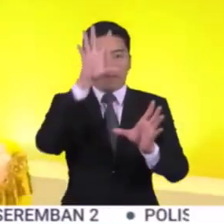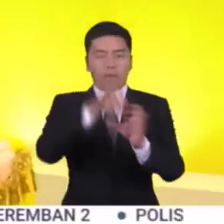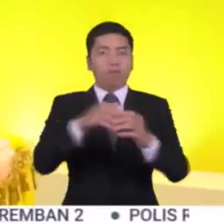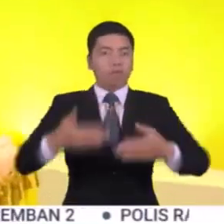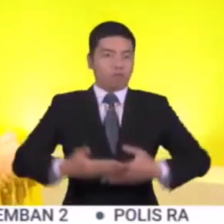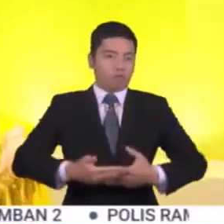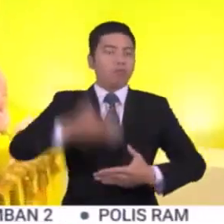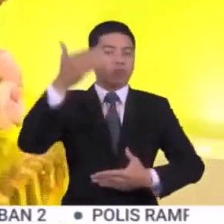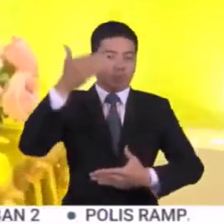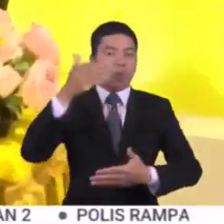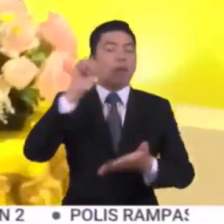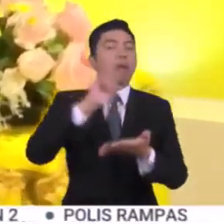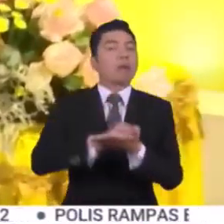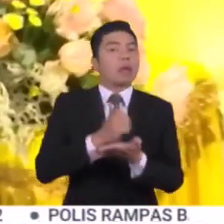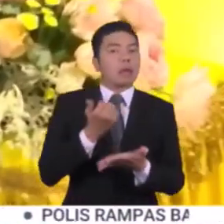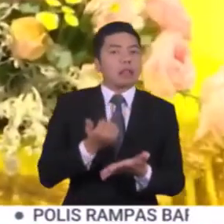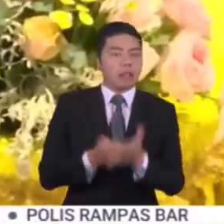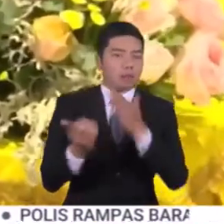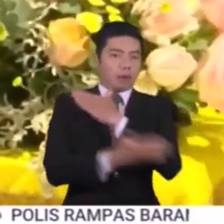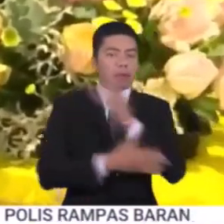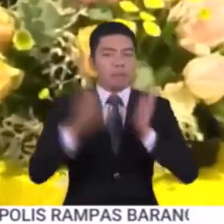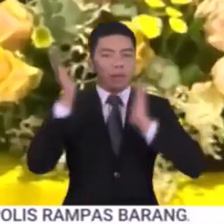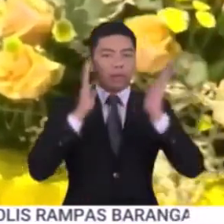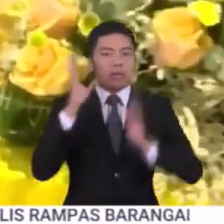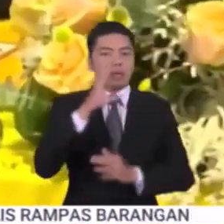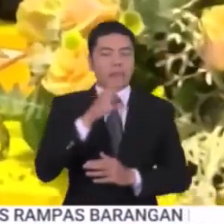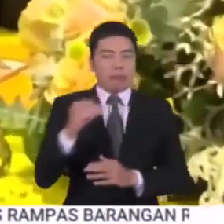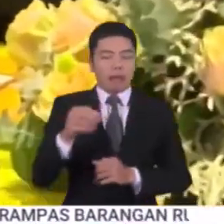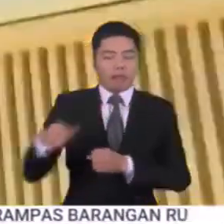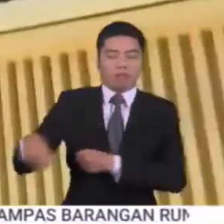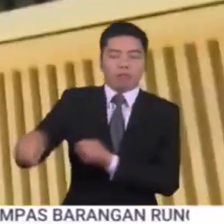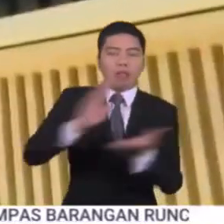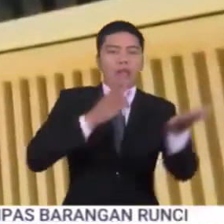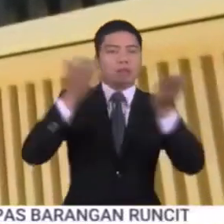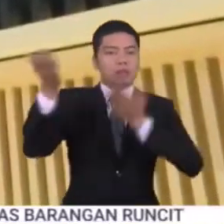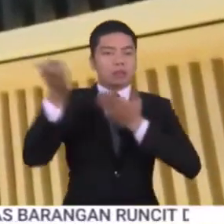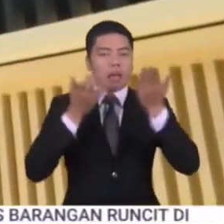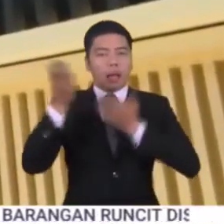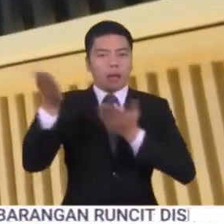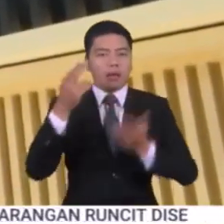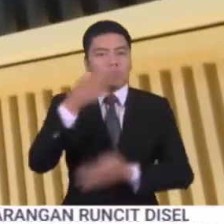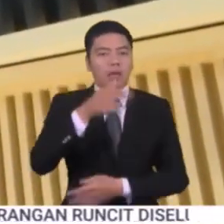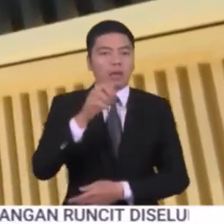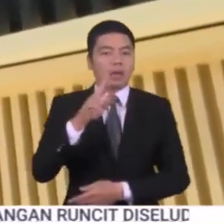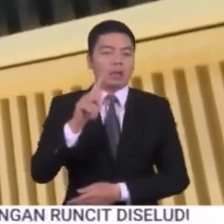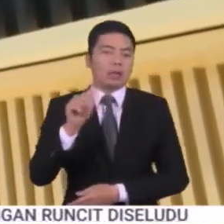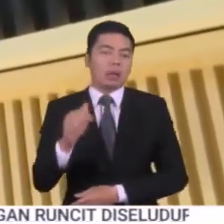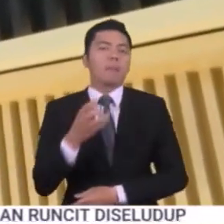iaitu Jabatan Akaunten Negara dan Jabatan Penilaian dan Perkhidmatan Harta Perak.